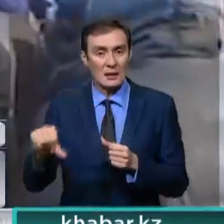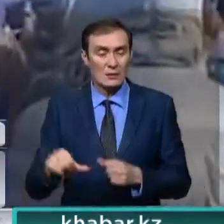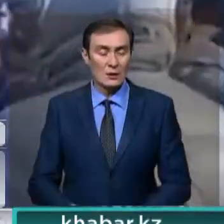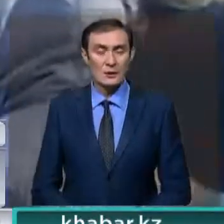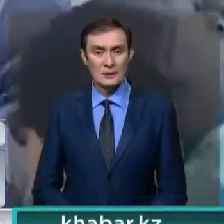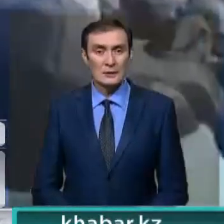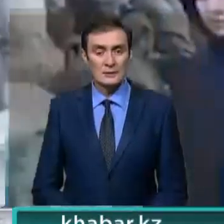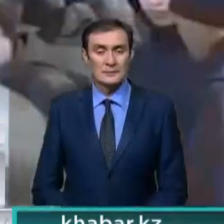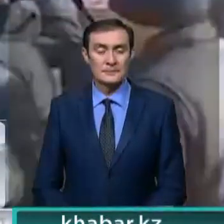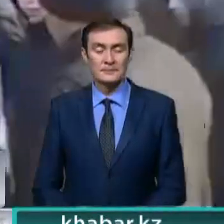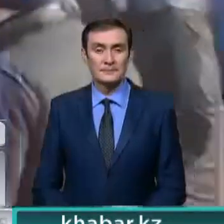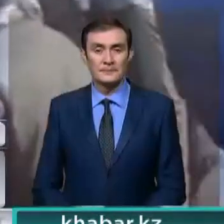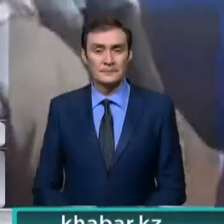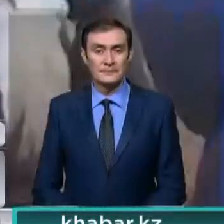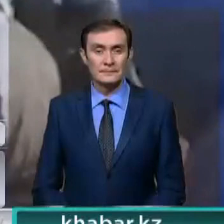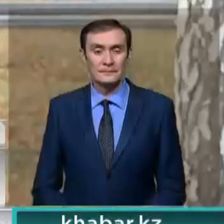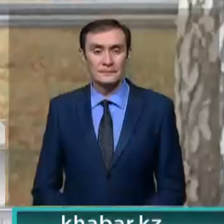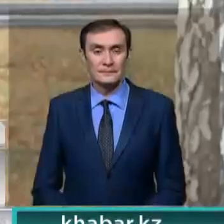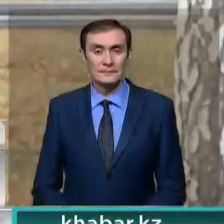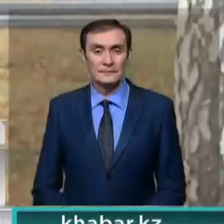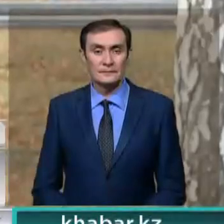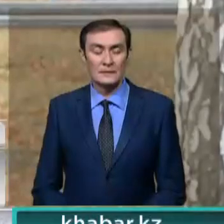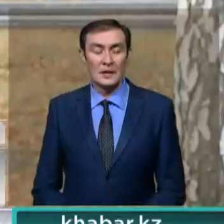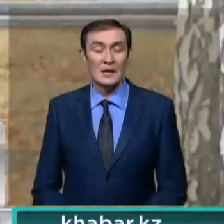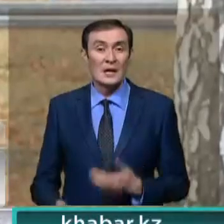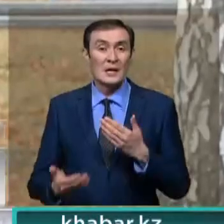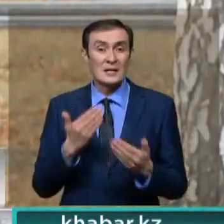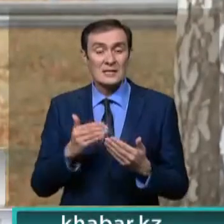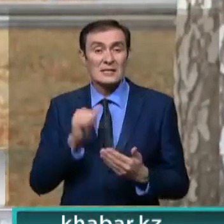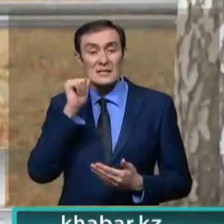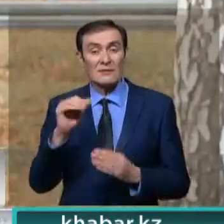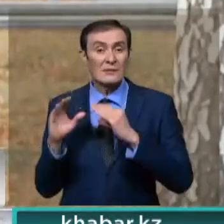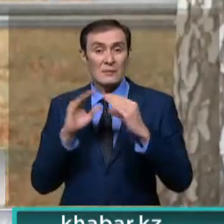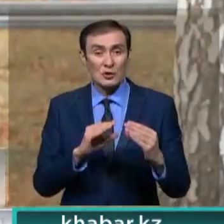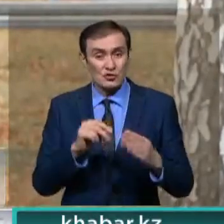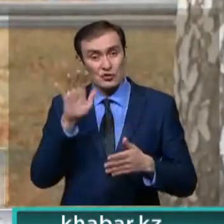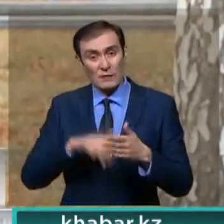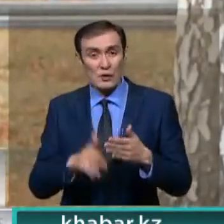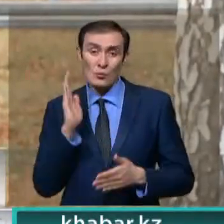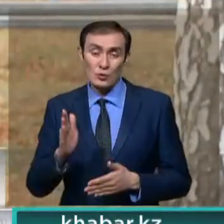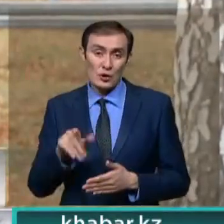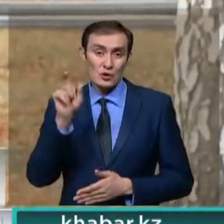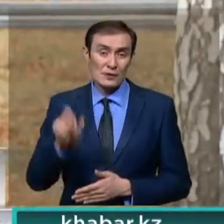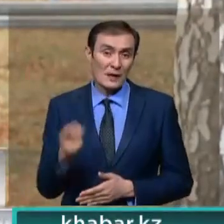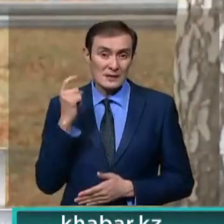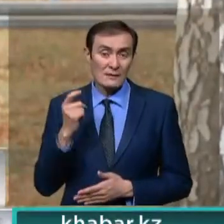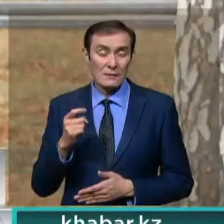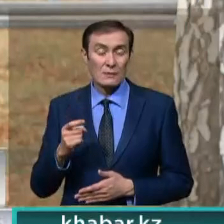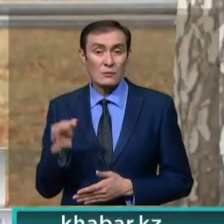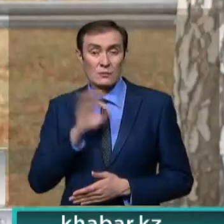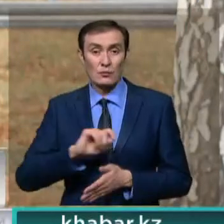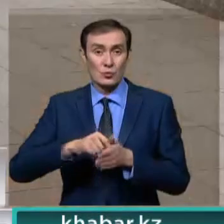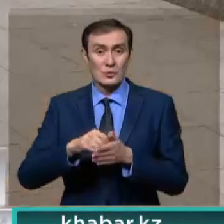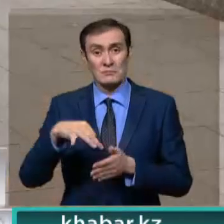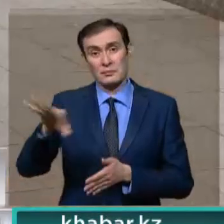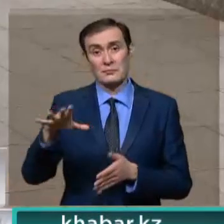Российские машины, супертерроризм. Спрашивается, если завтра эта автомашина попадет на автостоянку, будет ли молодой человек этот вытаскивать ее? Нет, он просто ключи отдаст